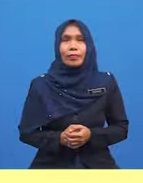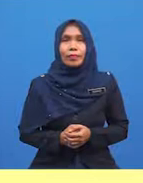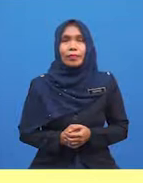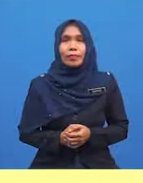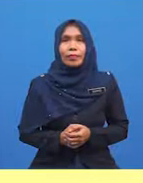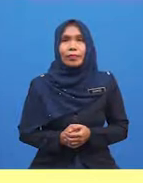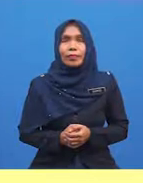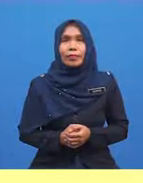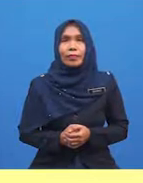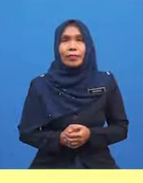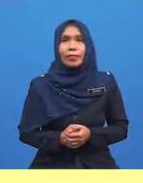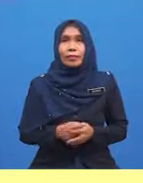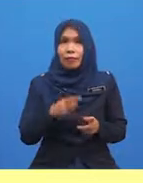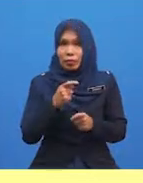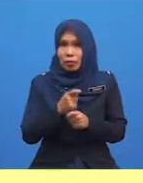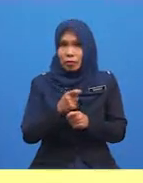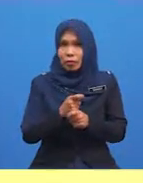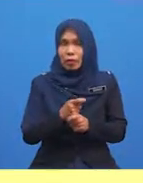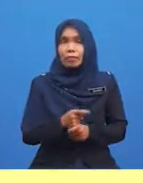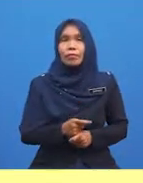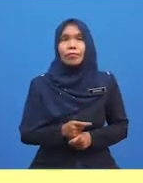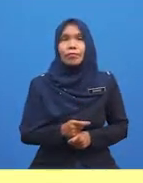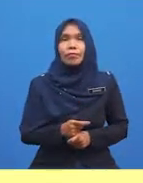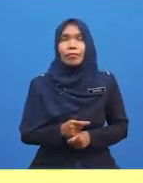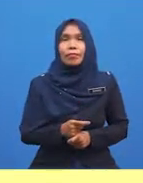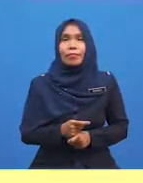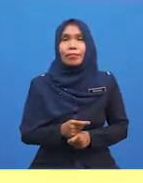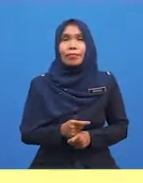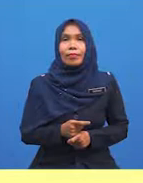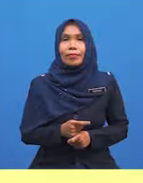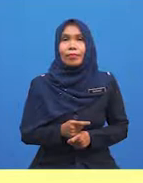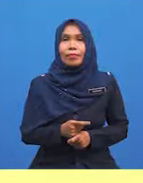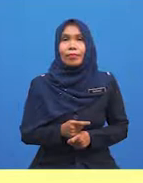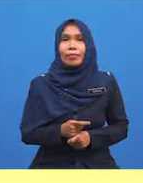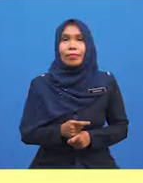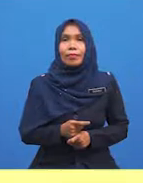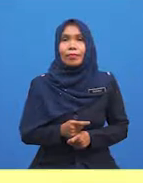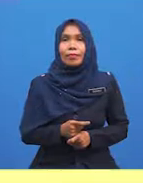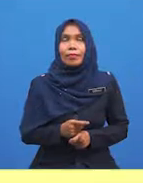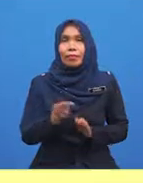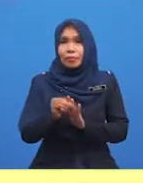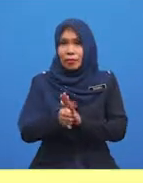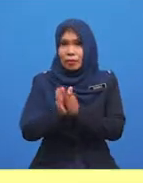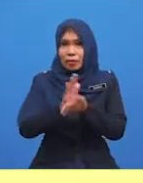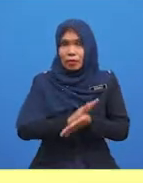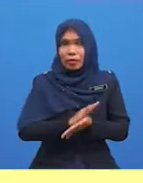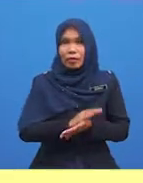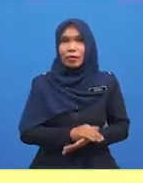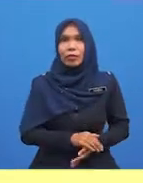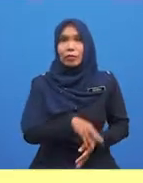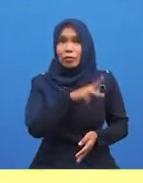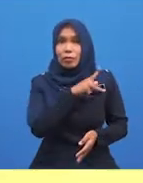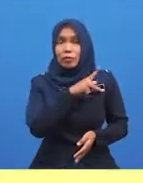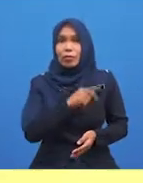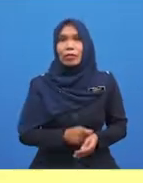ketujuh, tugas dan tanggungjawab yang di-Pertuan Agong ialah menjadi pengerusi